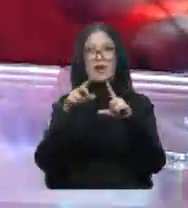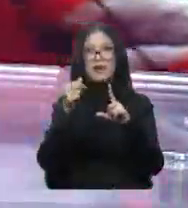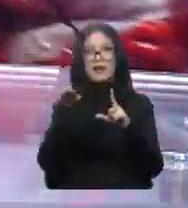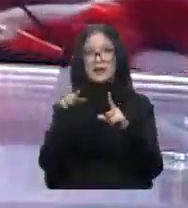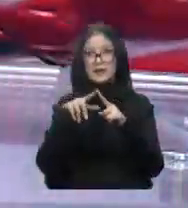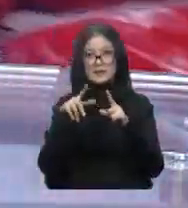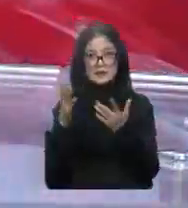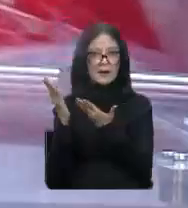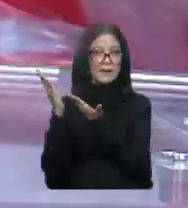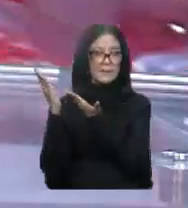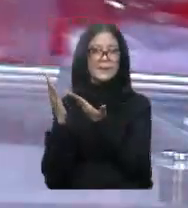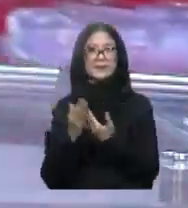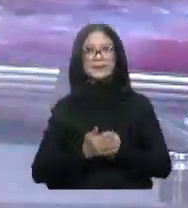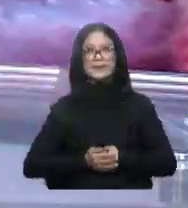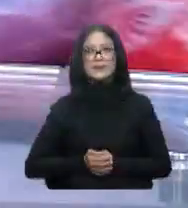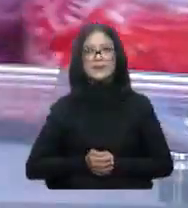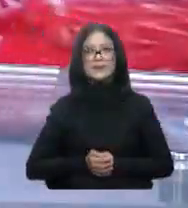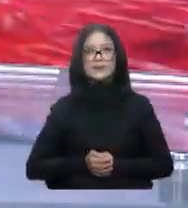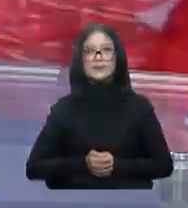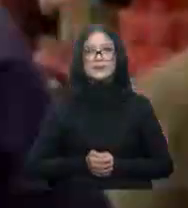dan juru kamera Jamie Jasin.